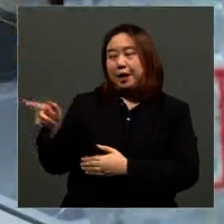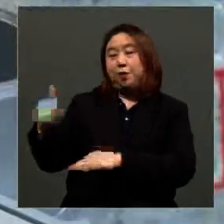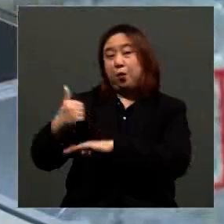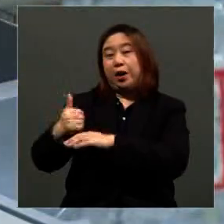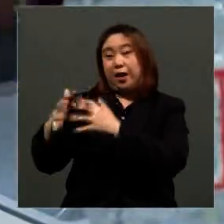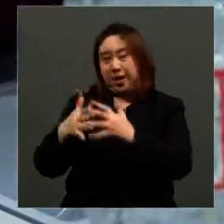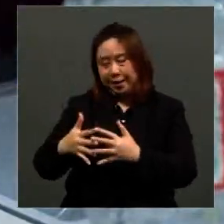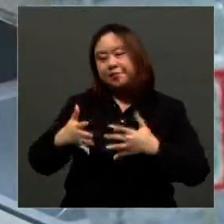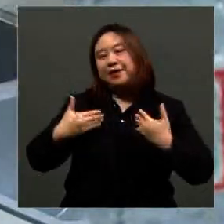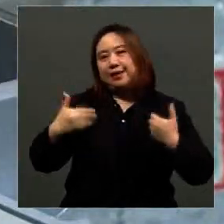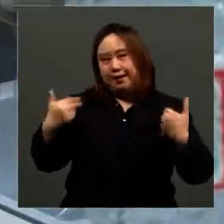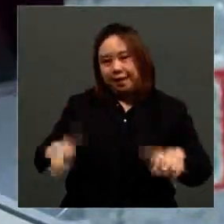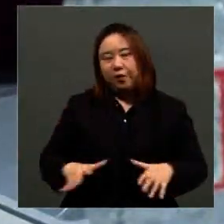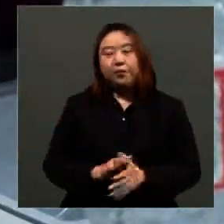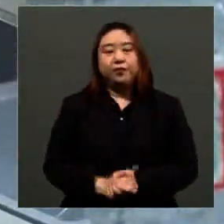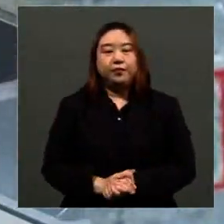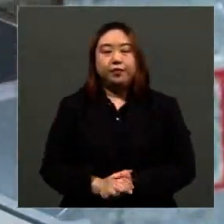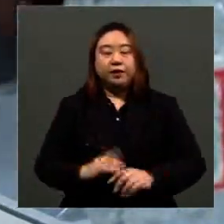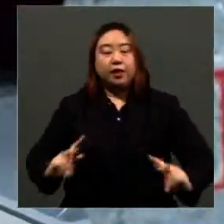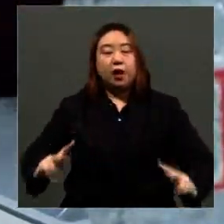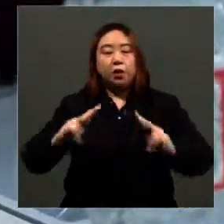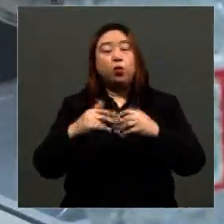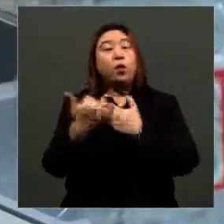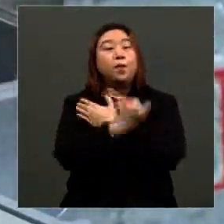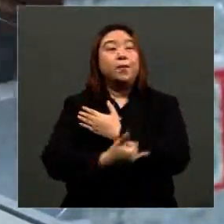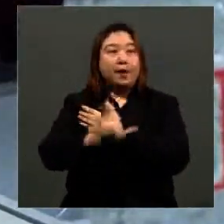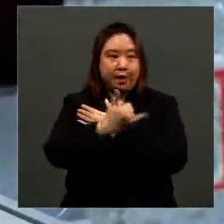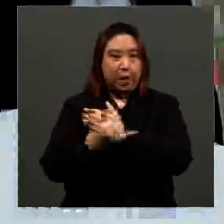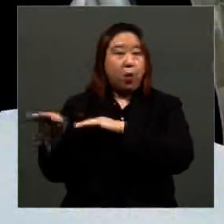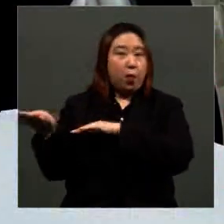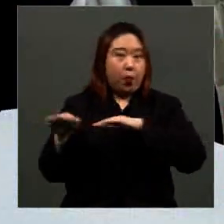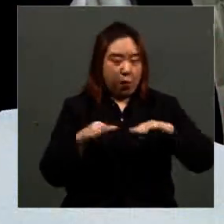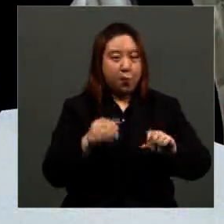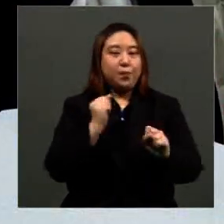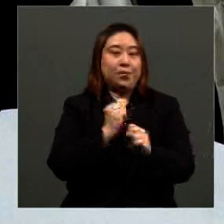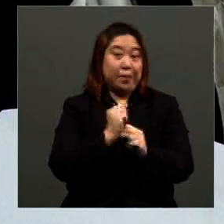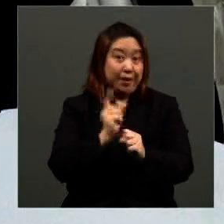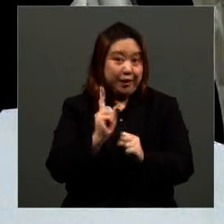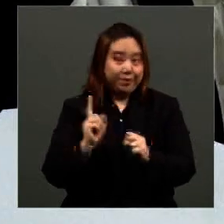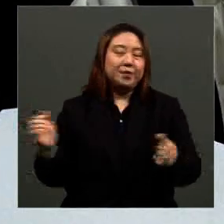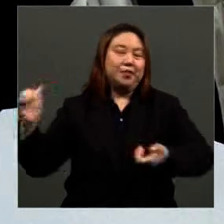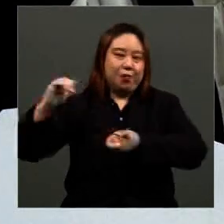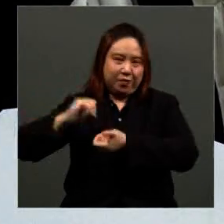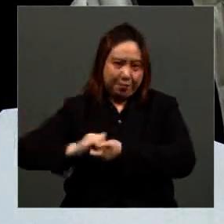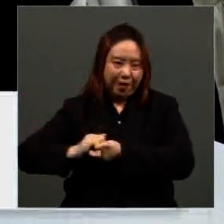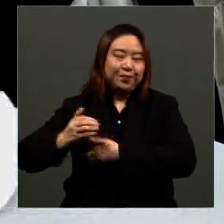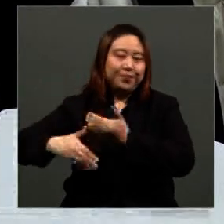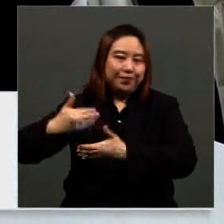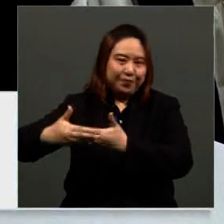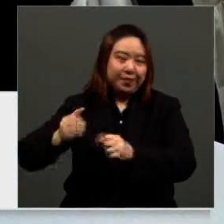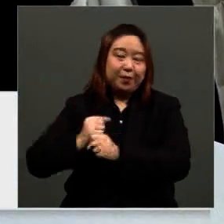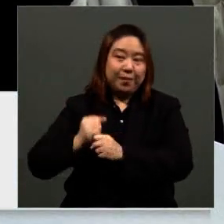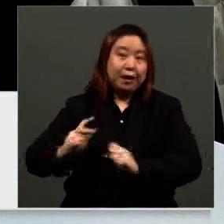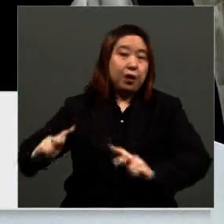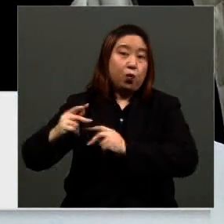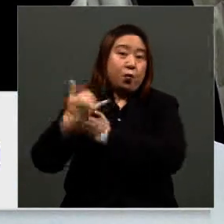ร้อยแล้วส่วนกระทรวงการต่างประเทศนั้นก็พร้อมที่จะดำเนินความสัมพันธ์ระหว่างประเทศโดยทำงานร่วมกันกับกระทรวงการต่างประเทศ